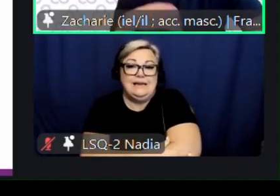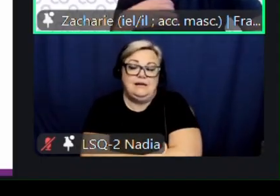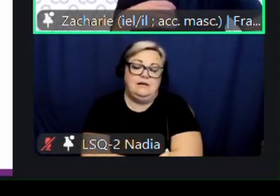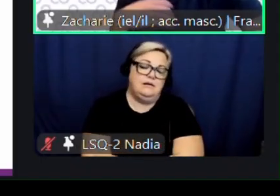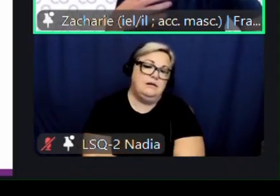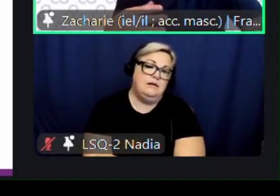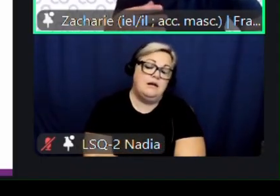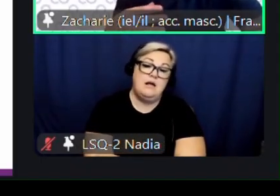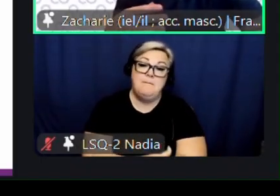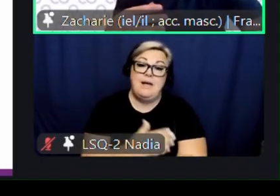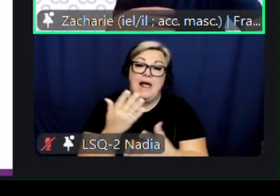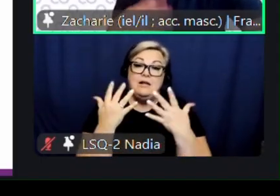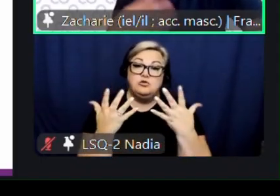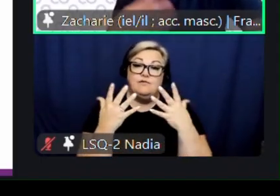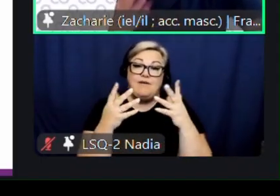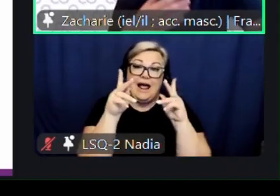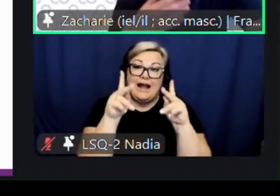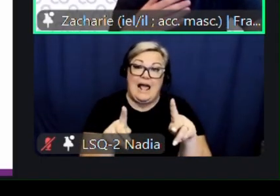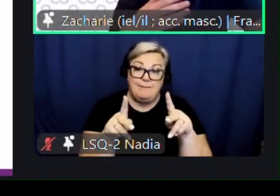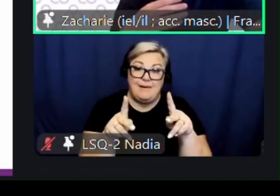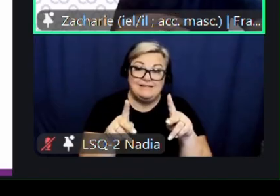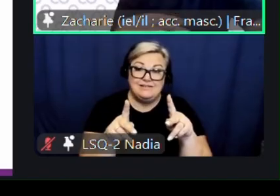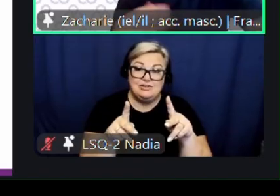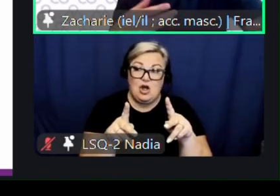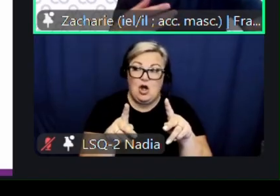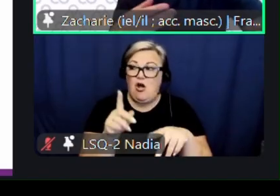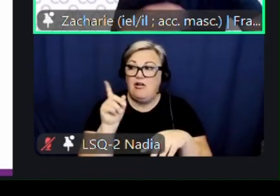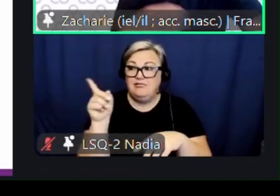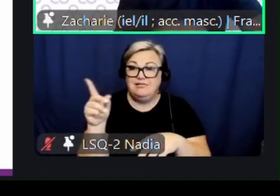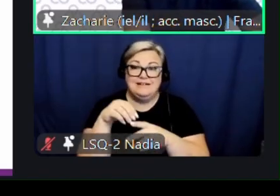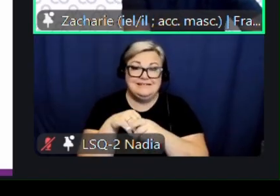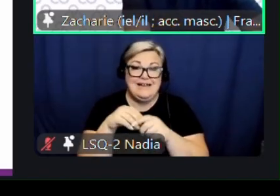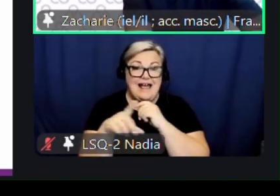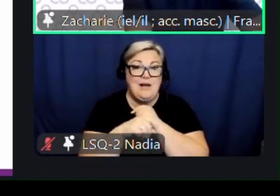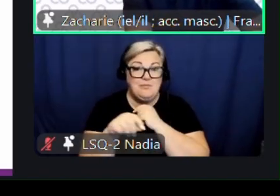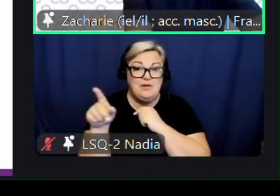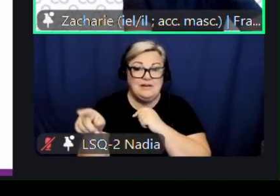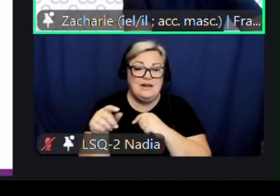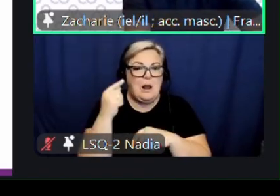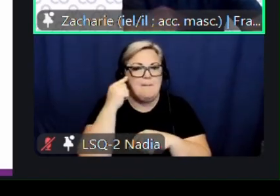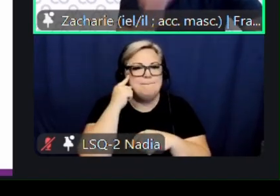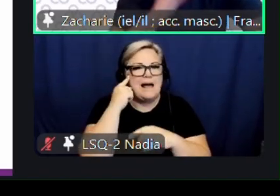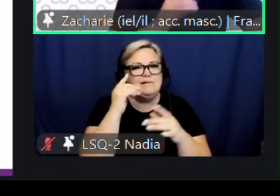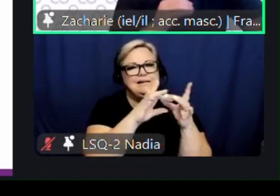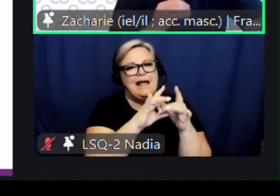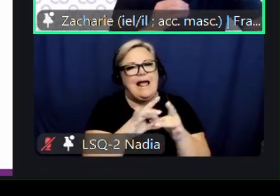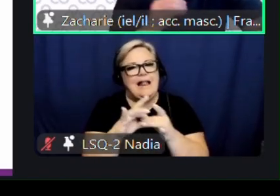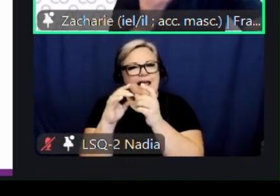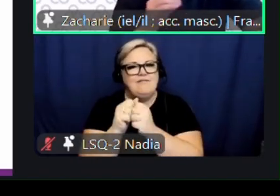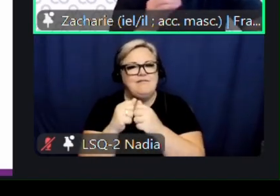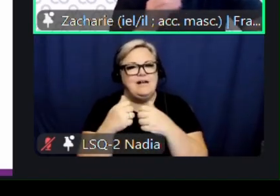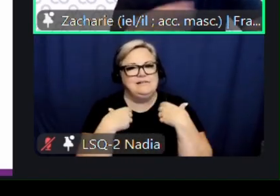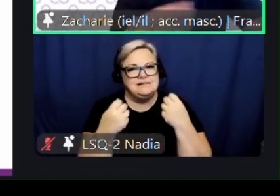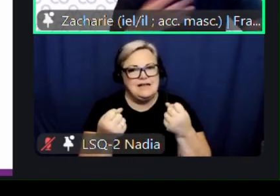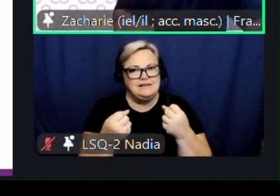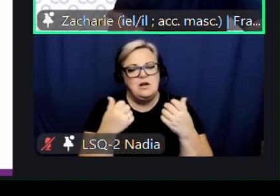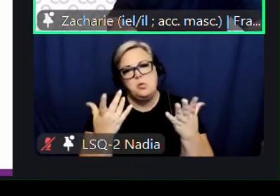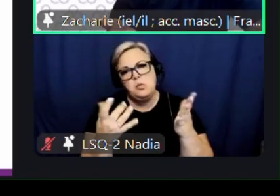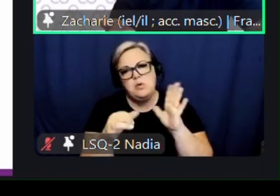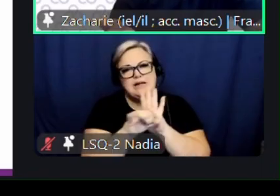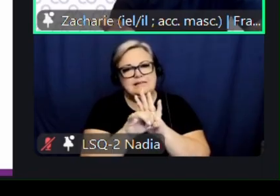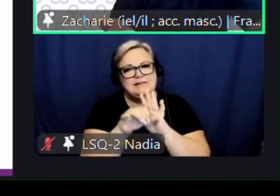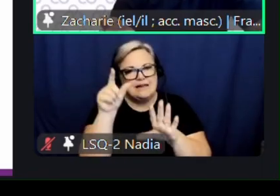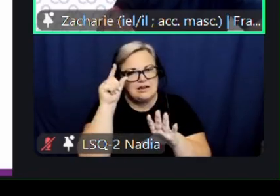contre, la personne clinicienne présume à tort qu'il y a un lien entre le problème de santé et l'identité de genre